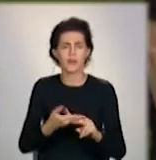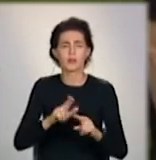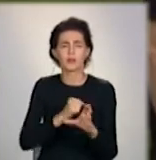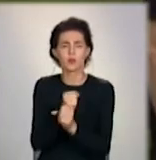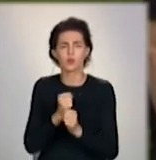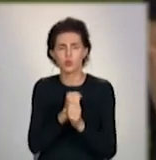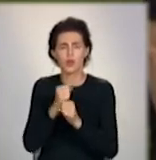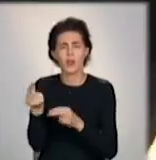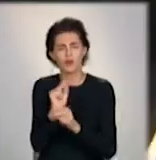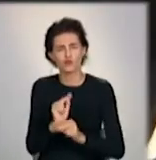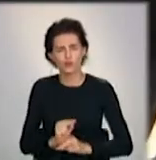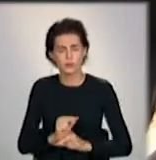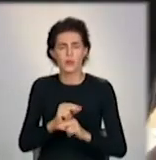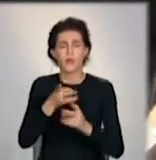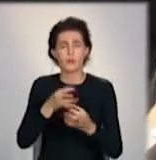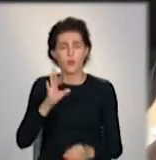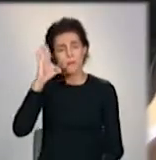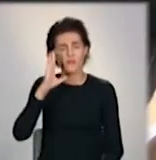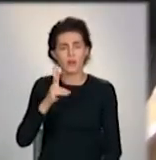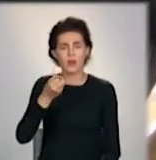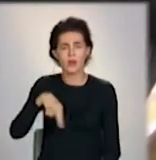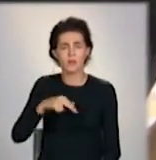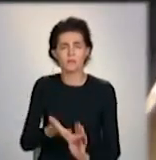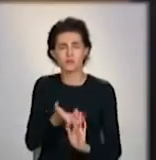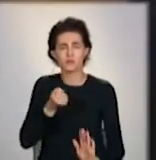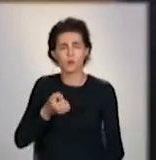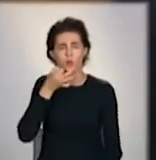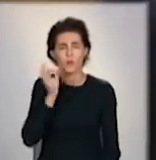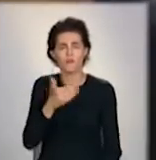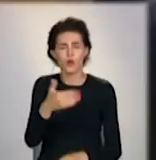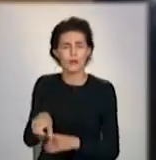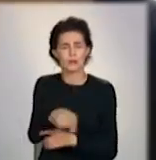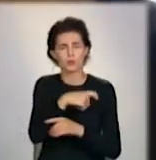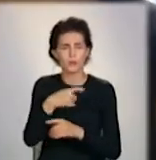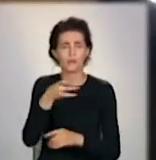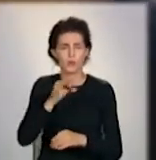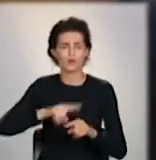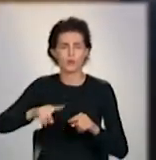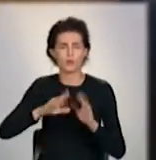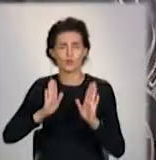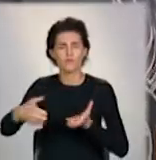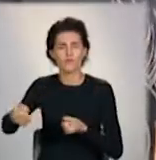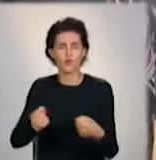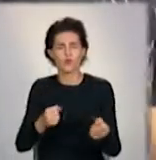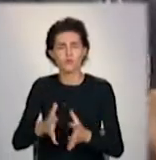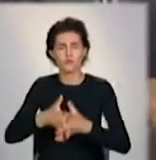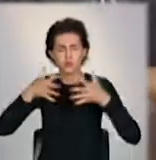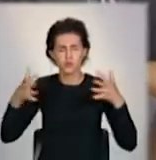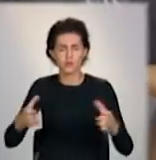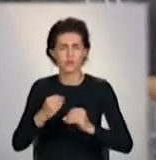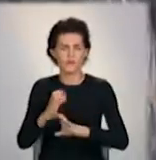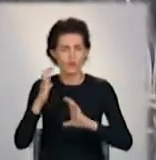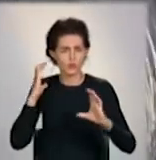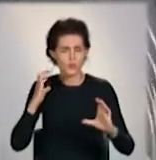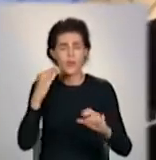санаторно-курортне лікування. А ось Владислав отримує освіту крановика і вже незабаром стане водієм великовагової